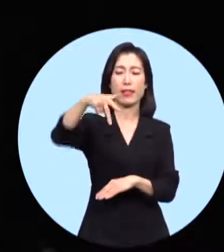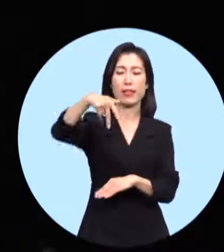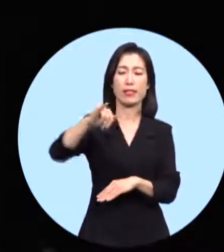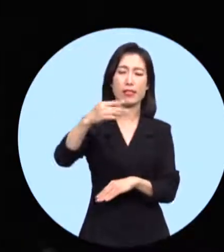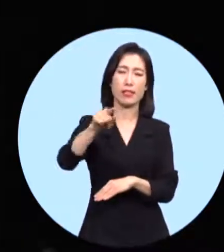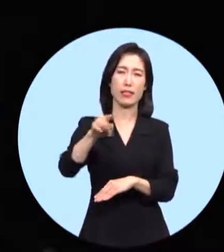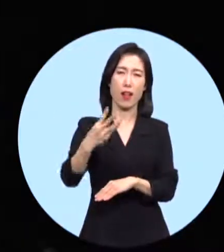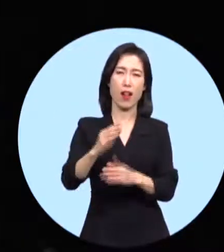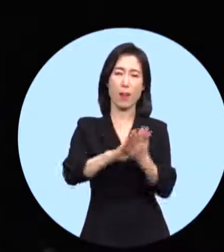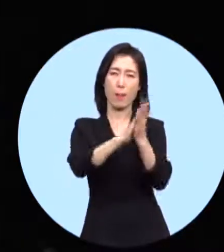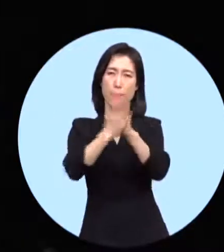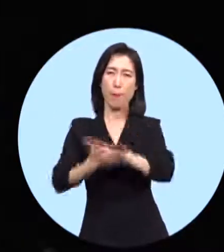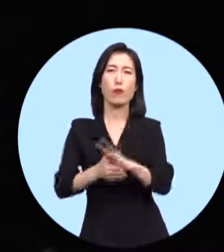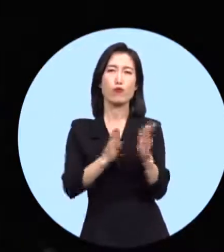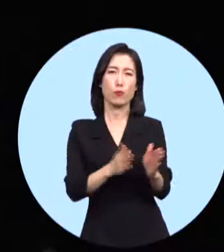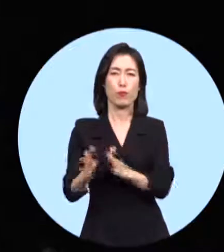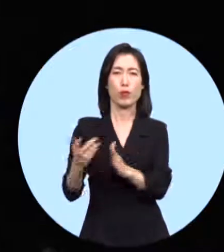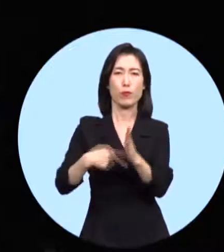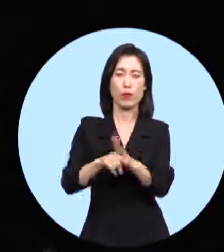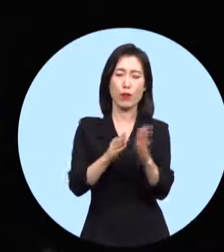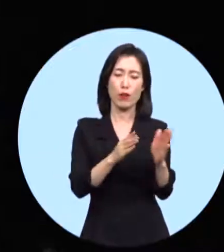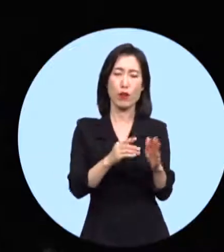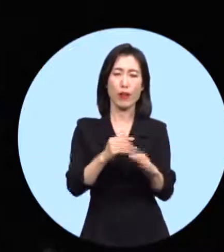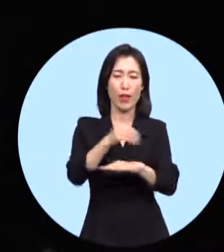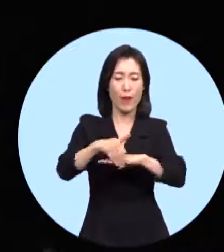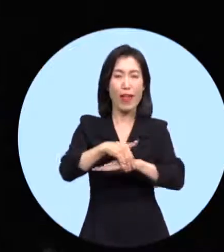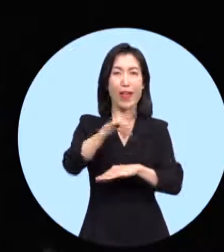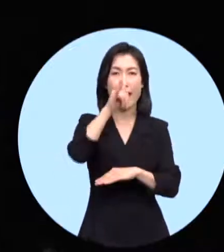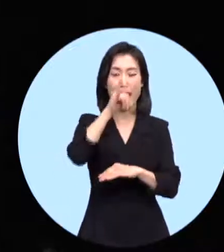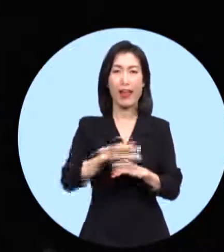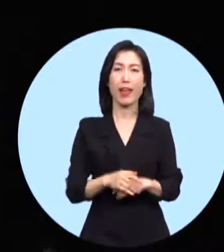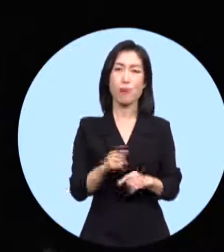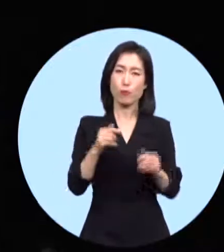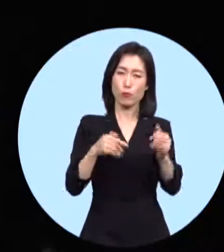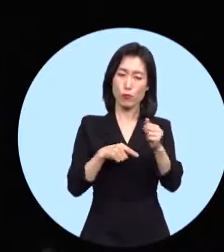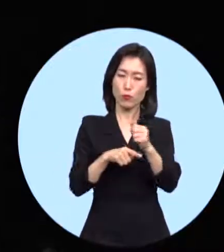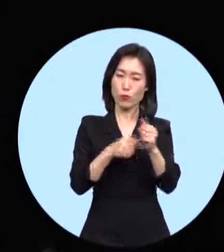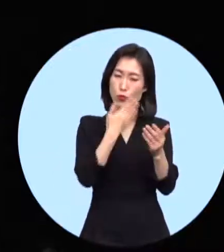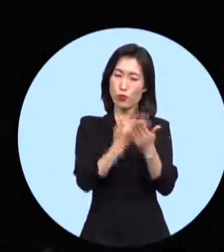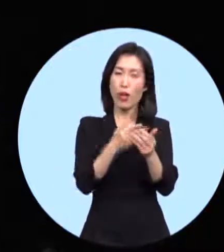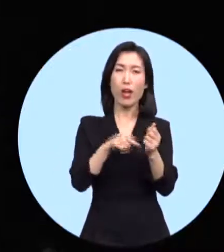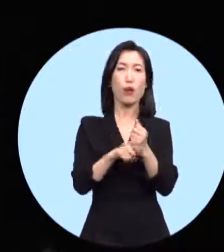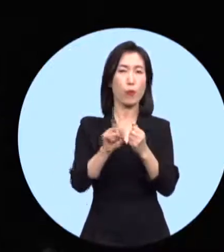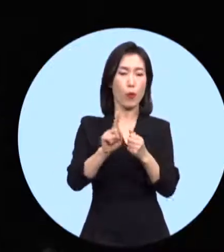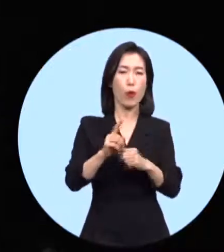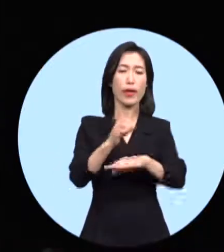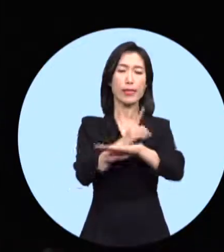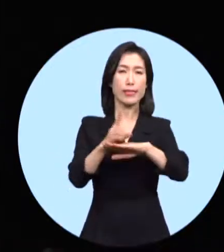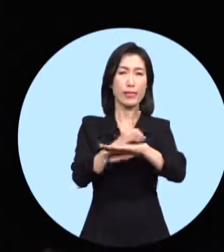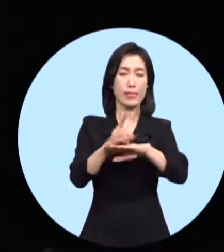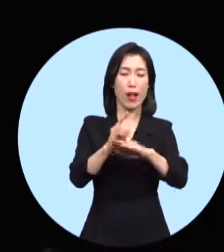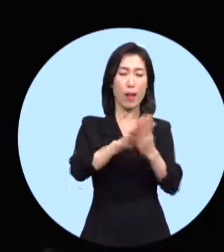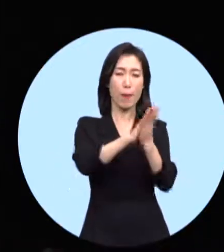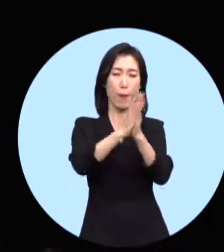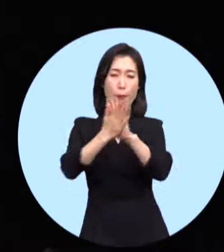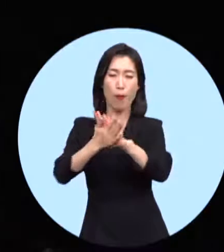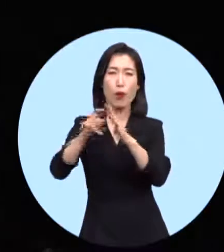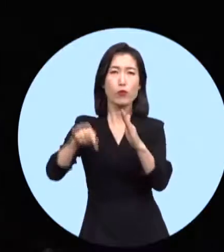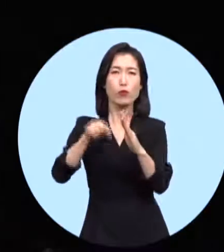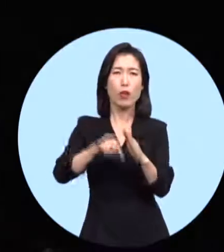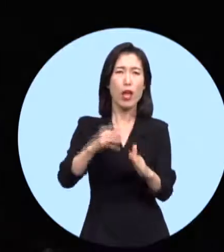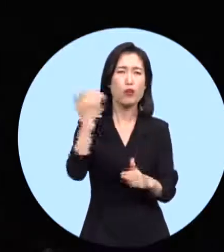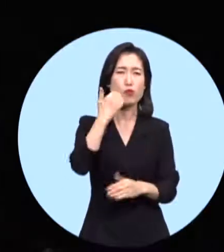새로운 표준을 준비하고 있습니다. 중요한 것은 이 전환의 과정에서 누구도 소외되지 않아야